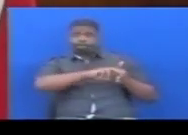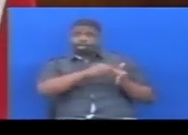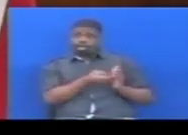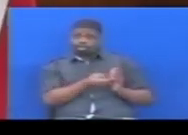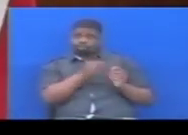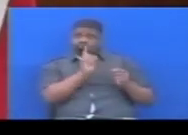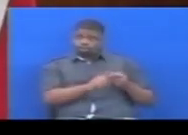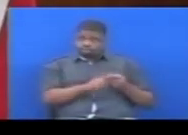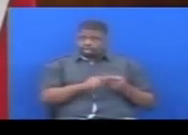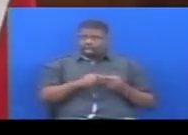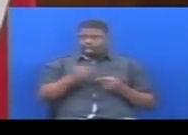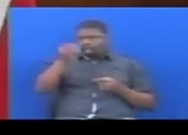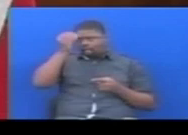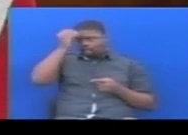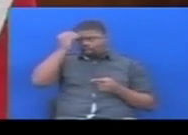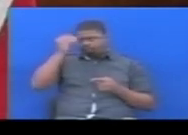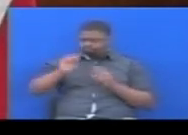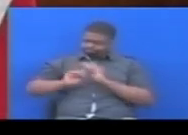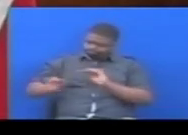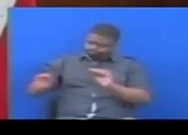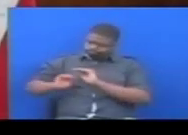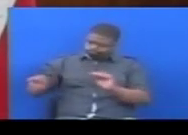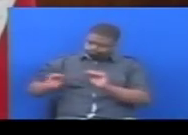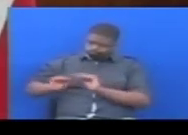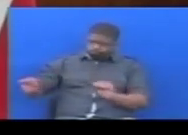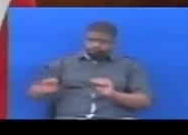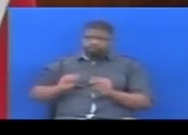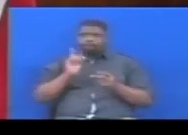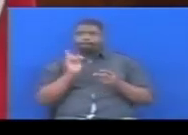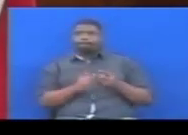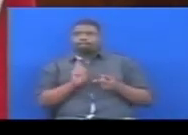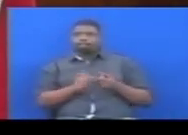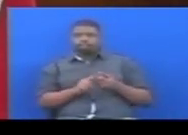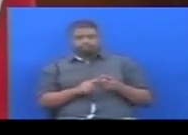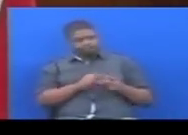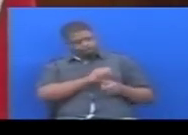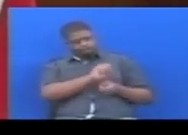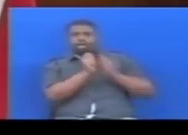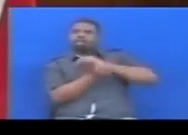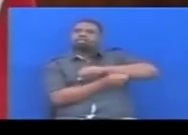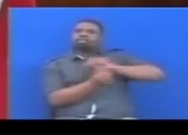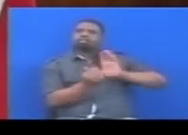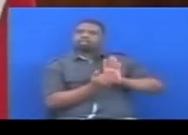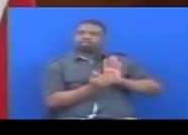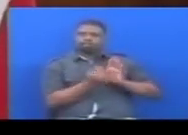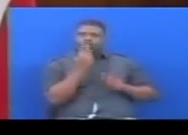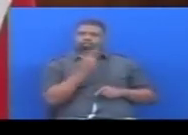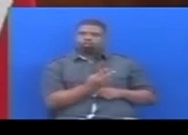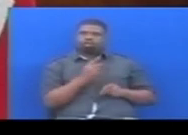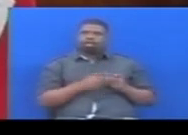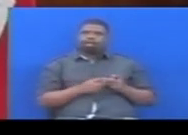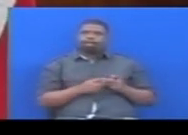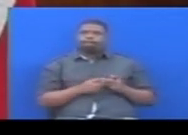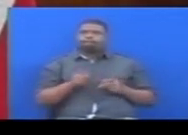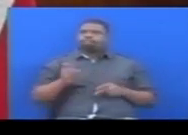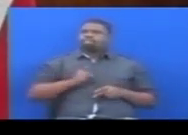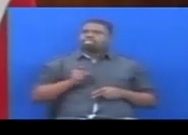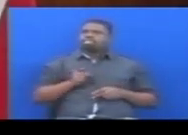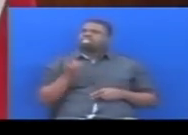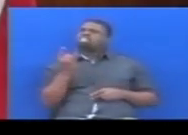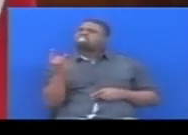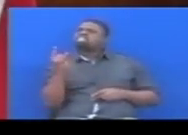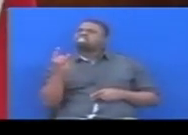tunataka tufanye mabadiliko ya sheria, kwa sababu ni wazi na dhahiri kabisa kwamba takwimu zinaonyesha mabinti wetu wanaanza kujamiana wakiwa na umri mdogo sana.